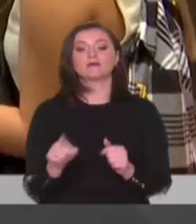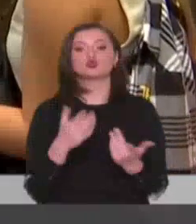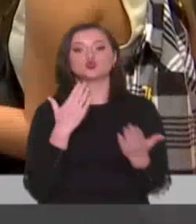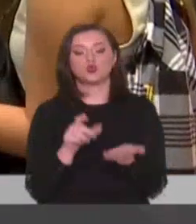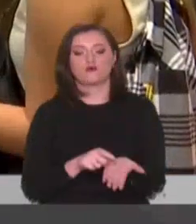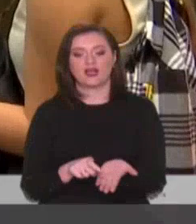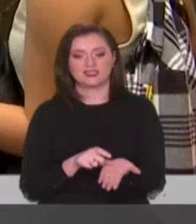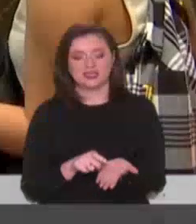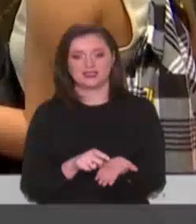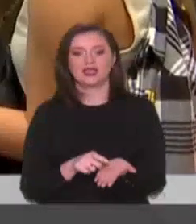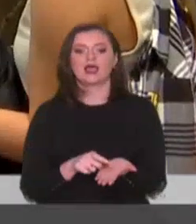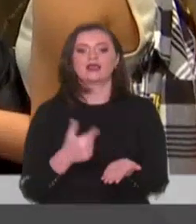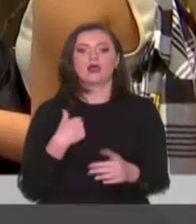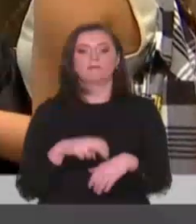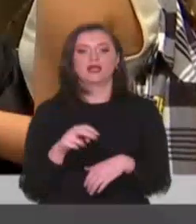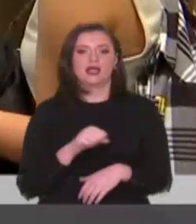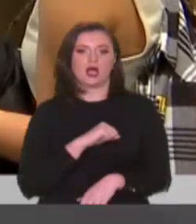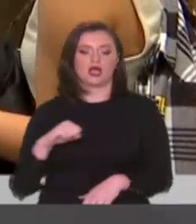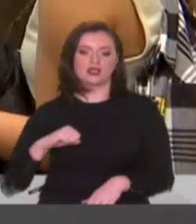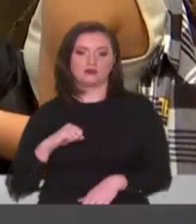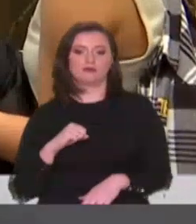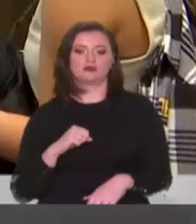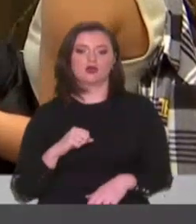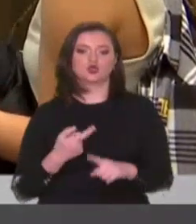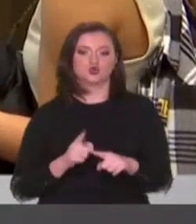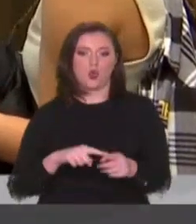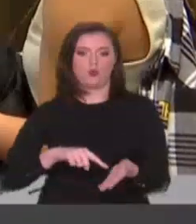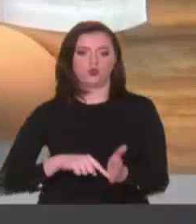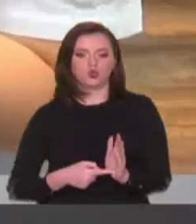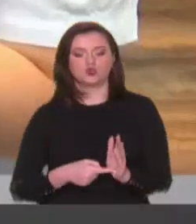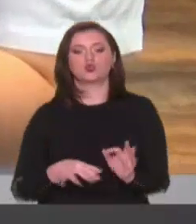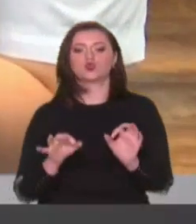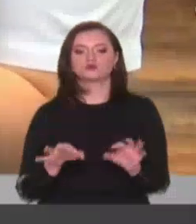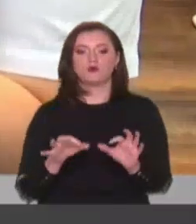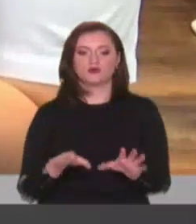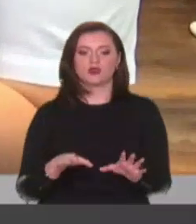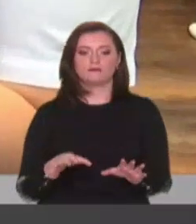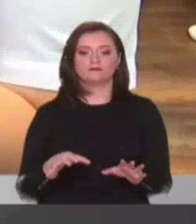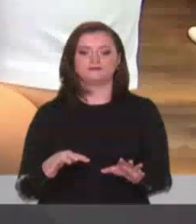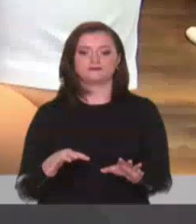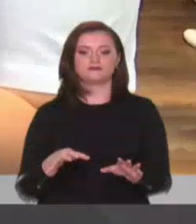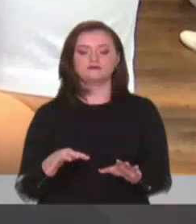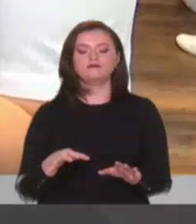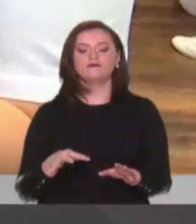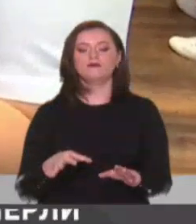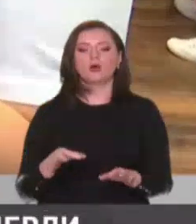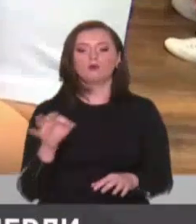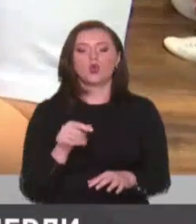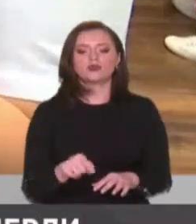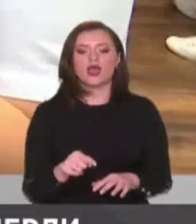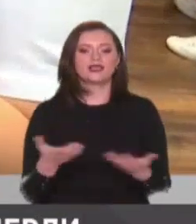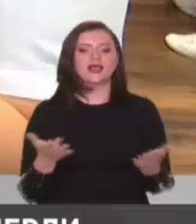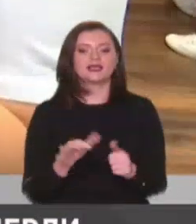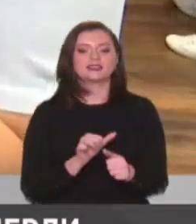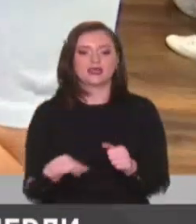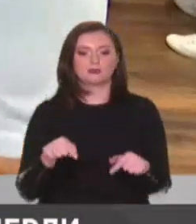вакцини, нам лікарка-терапевтка цього пункту розповіла, Яна Чорна, розповіла про те, які саме